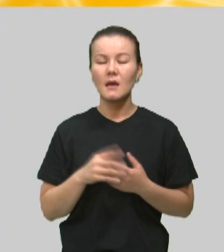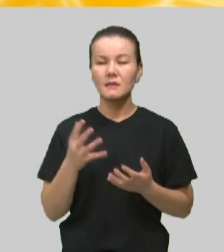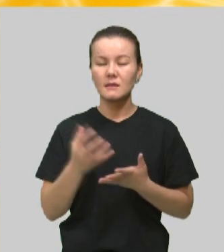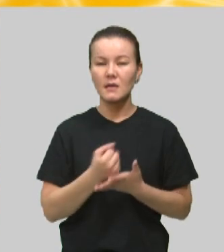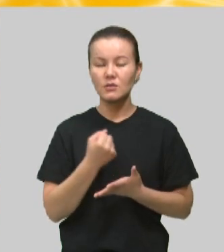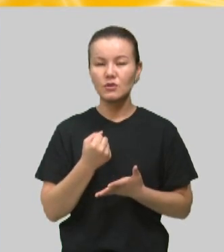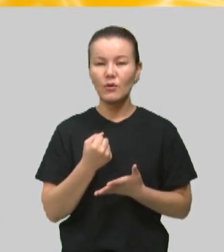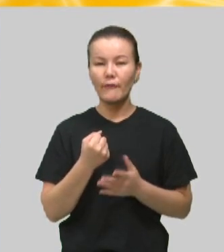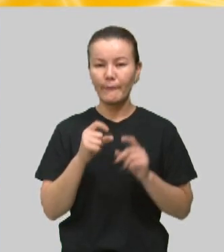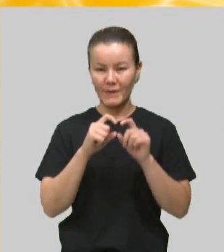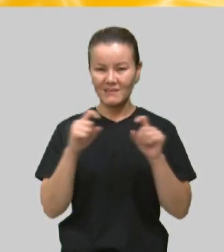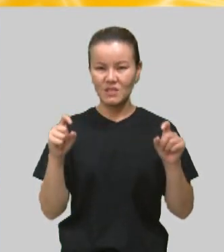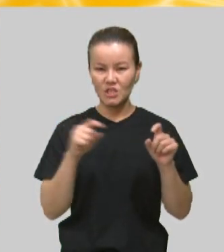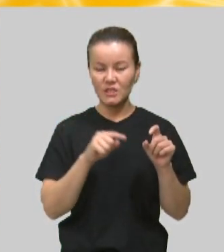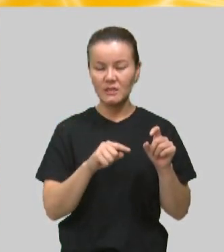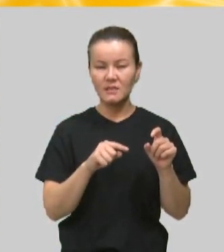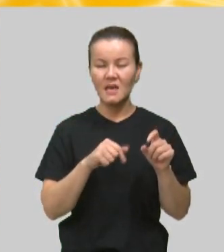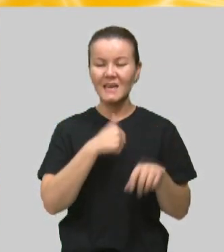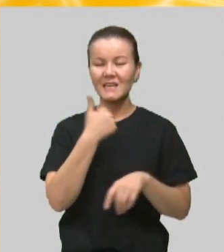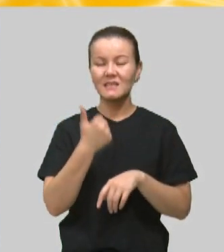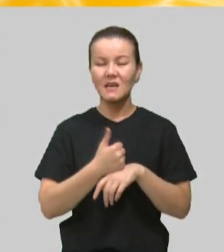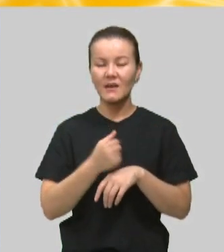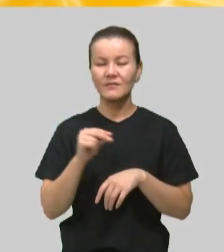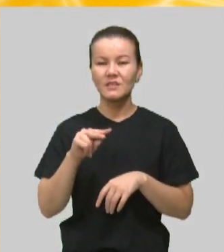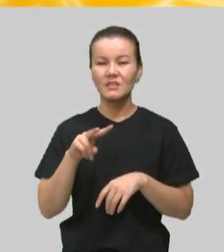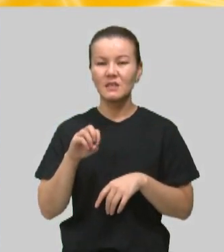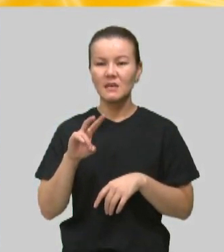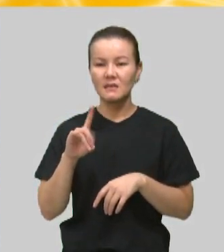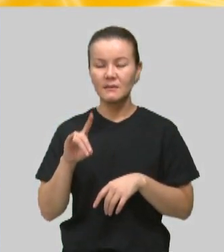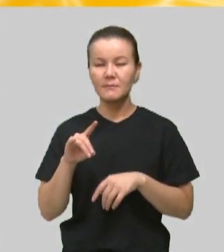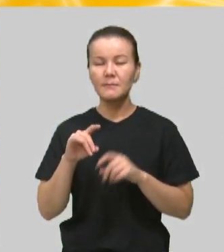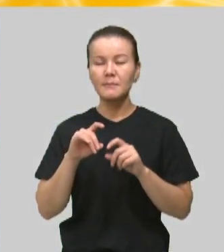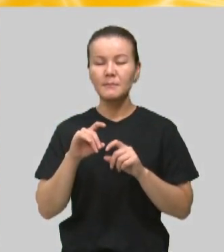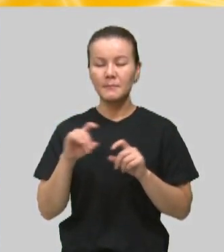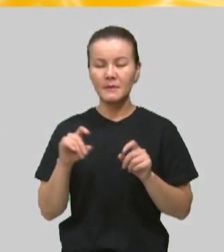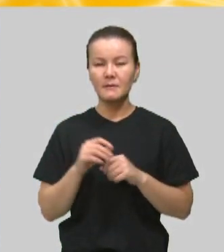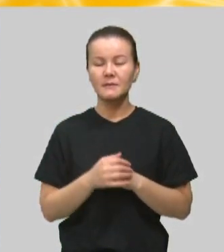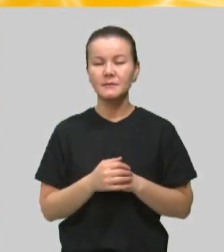Найдем в предложении главные члены.